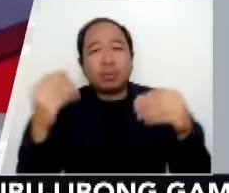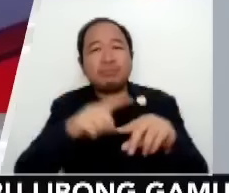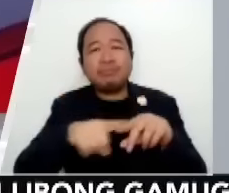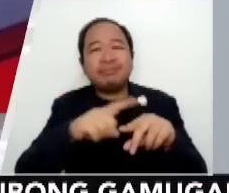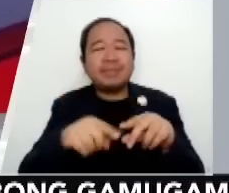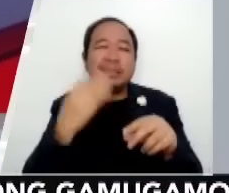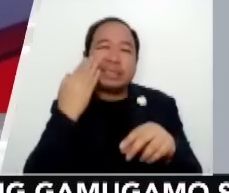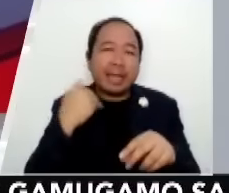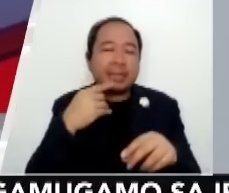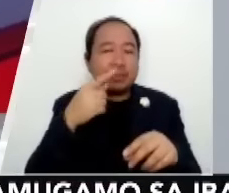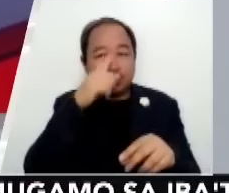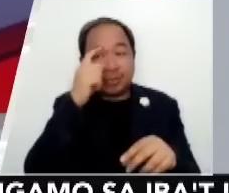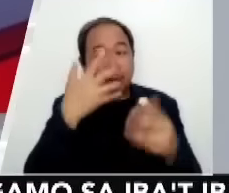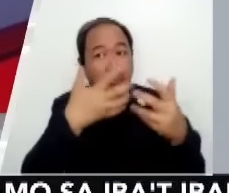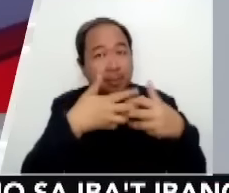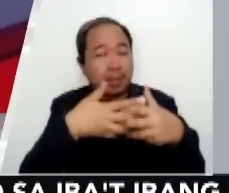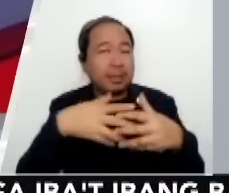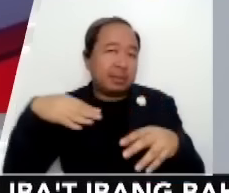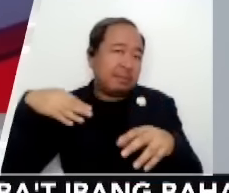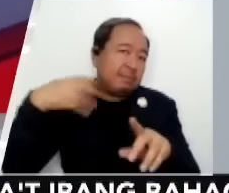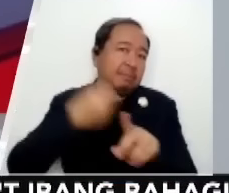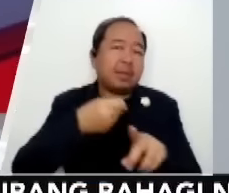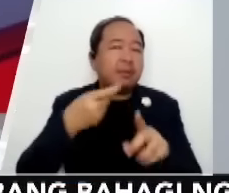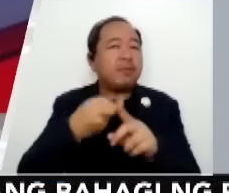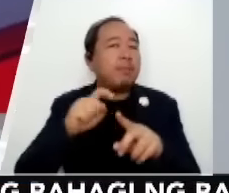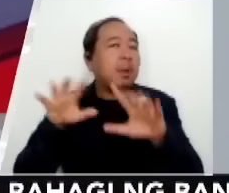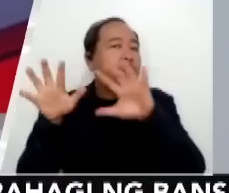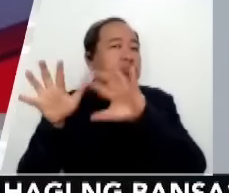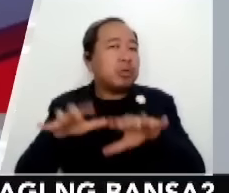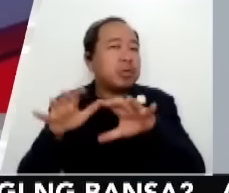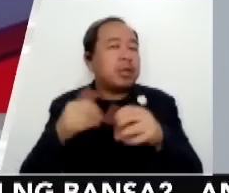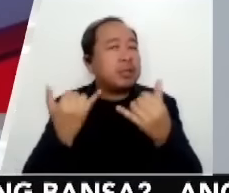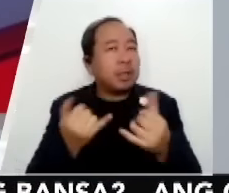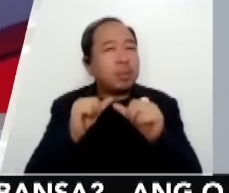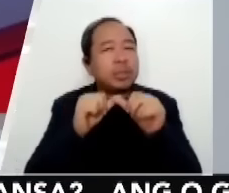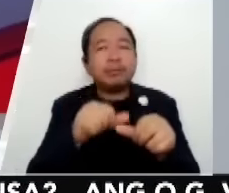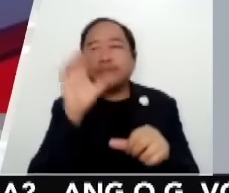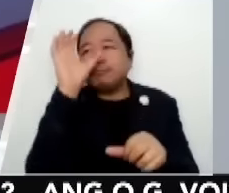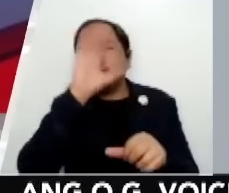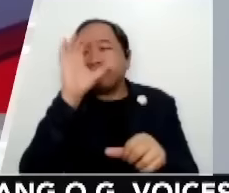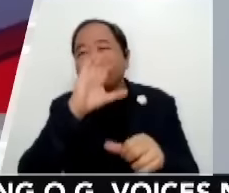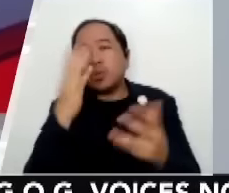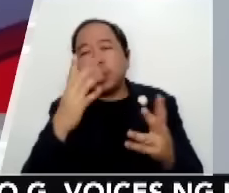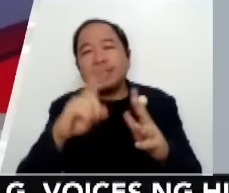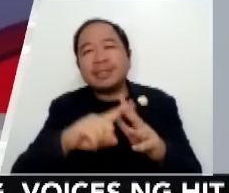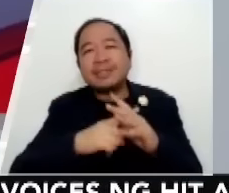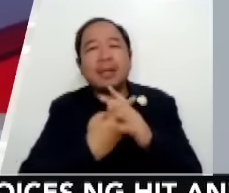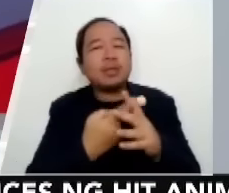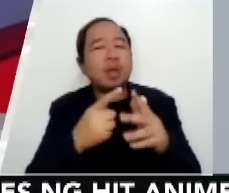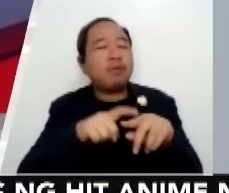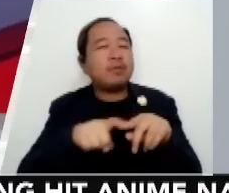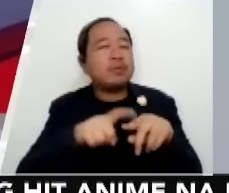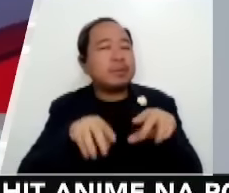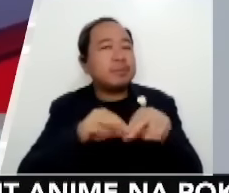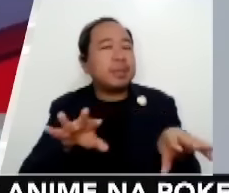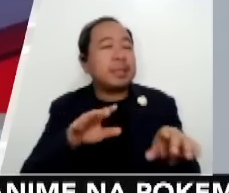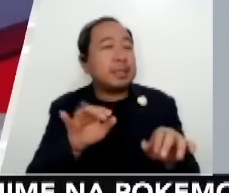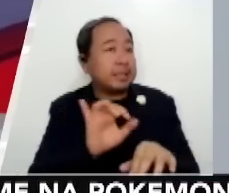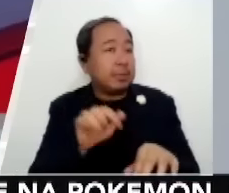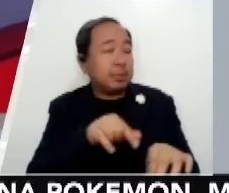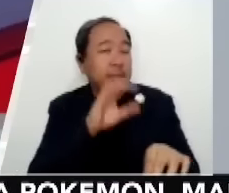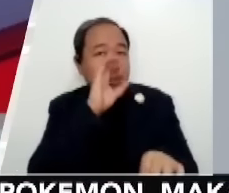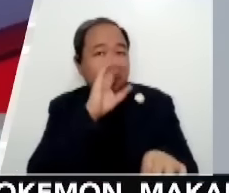bagyo. Kaya tuloy ang paghahanap sa mas maraming source niyan, tulad sa Cebu, kung saan may residenteng